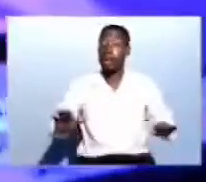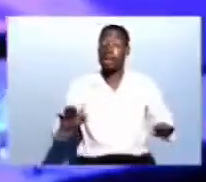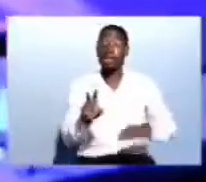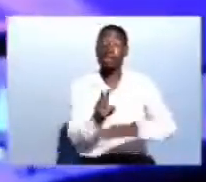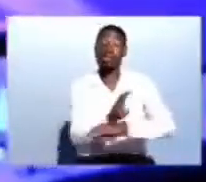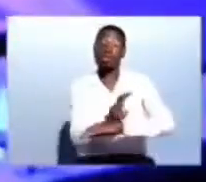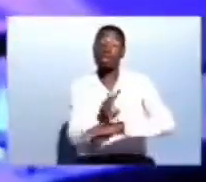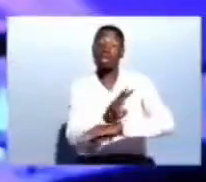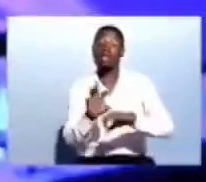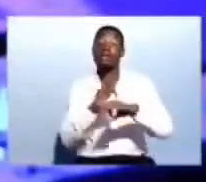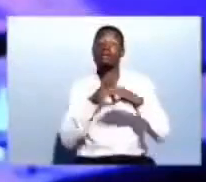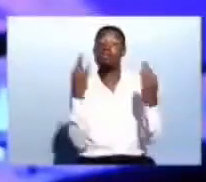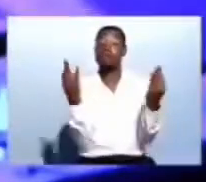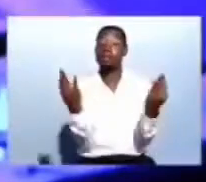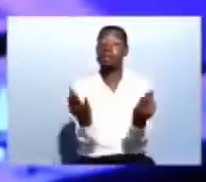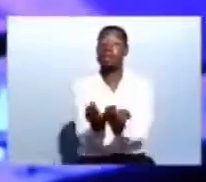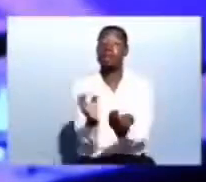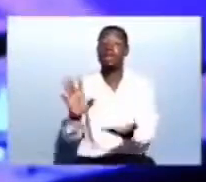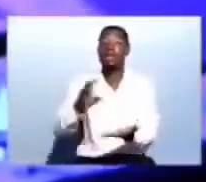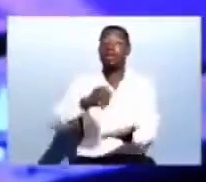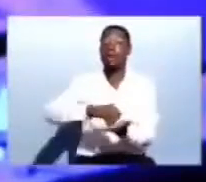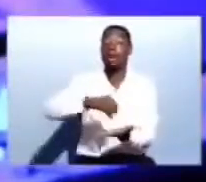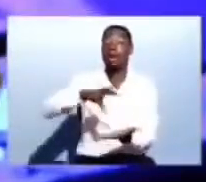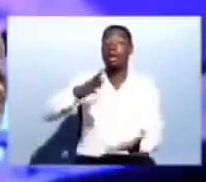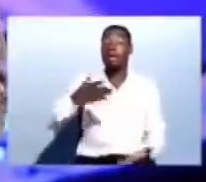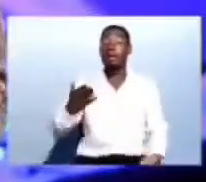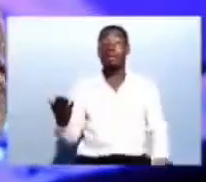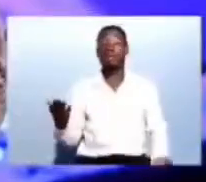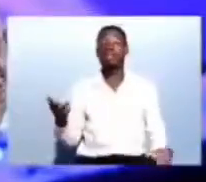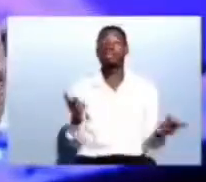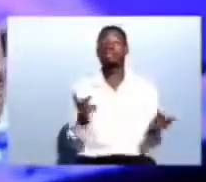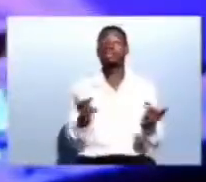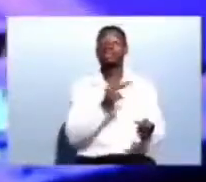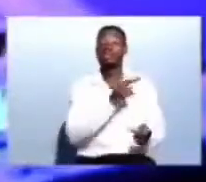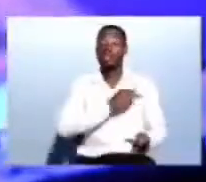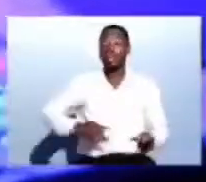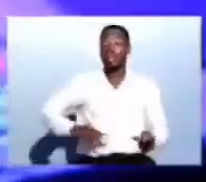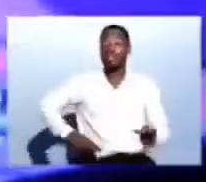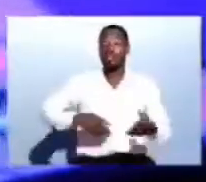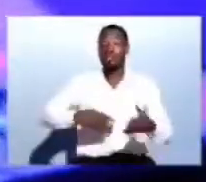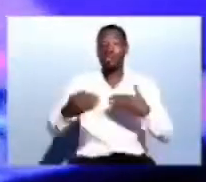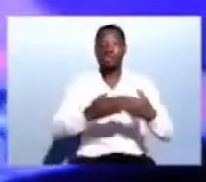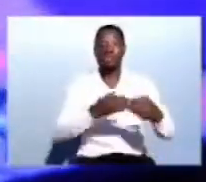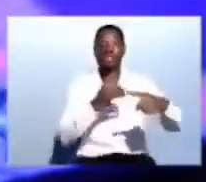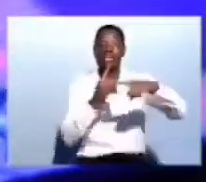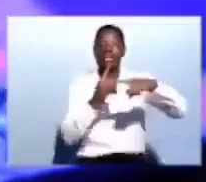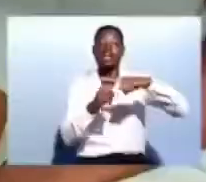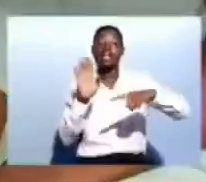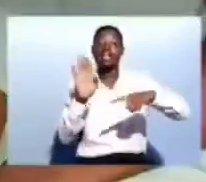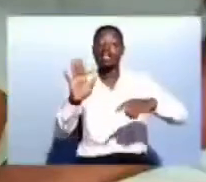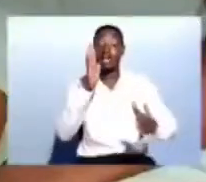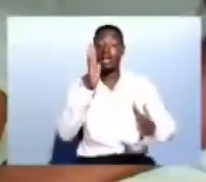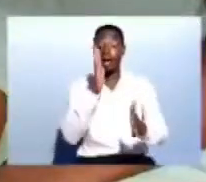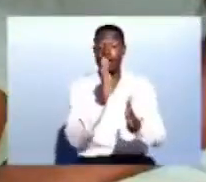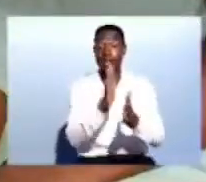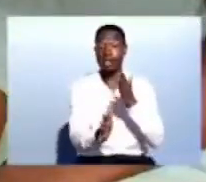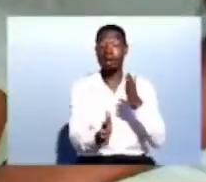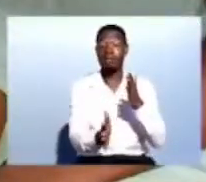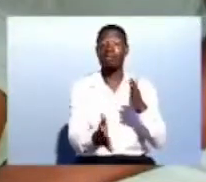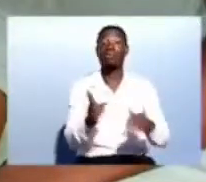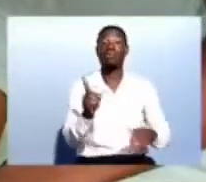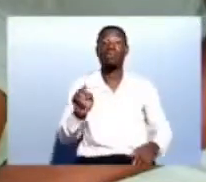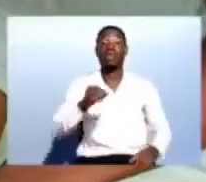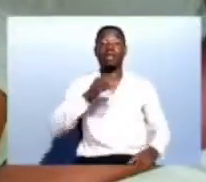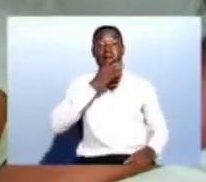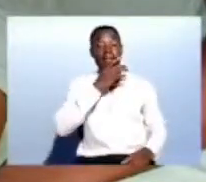kuilinda familia yake kwa gharama yoyote, kama Kristo anavyofanya kwa kanisa lake. Ni ajabu ya kwamba kuna